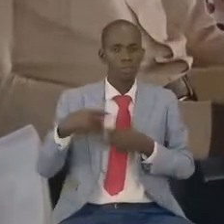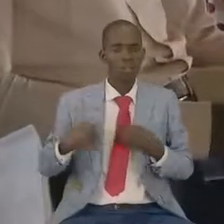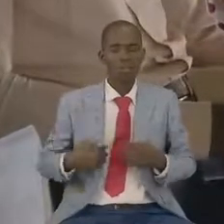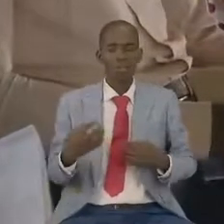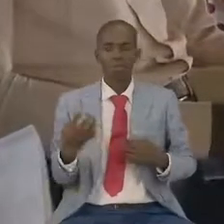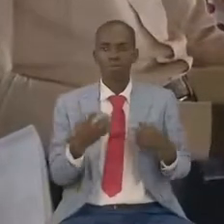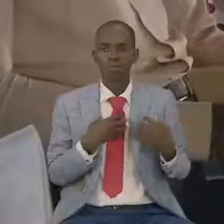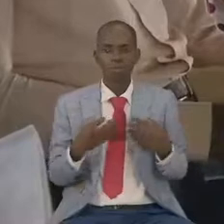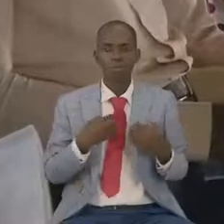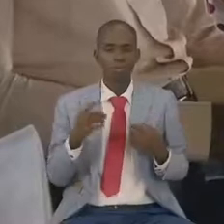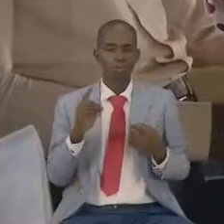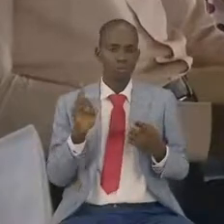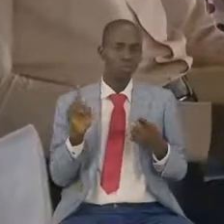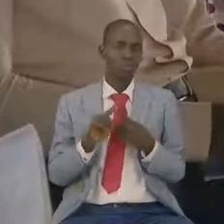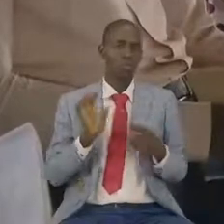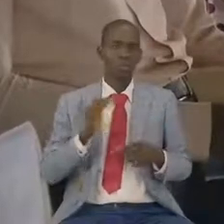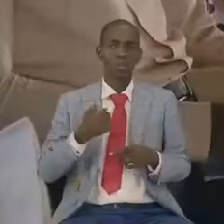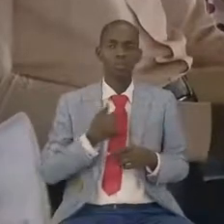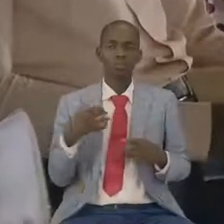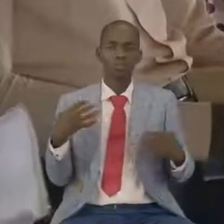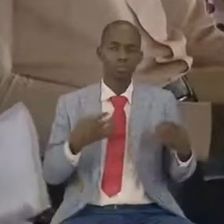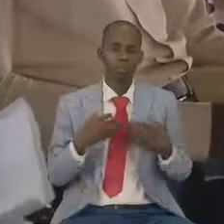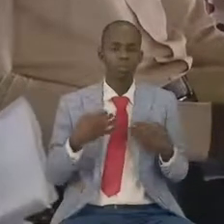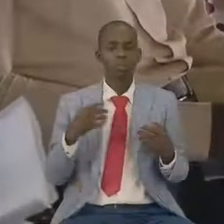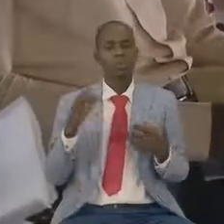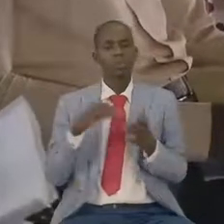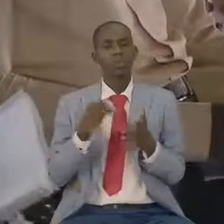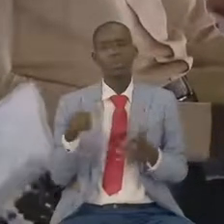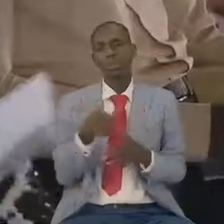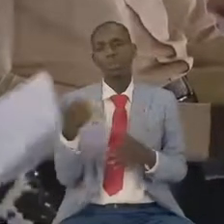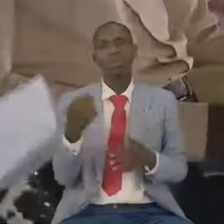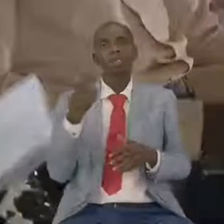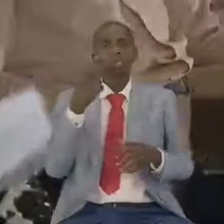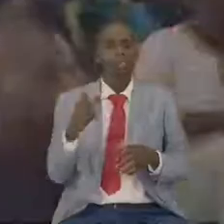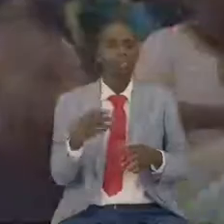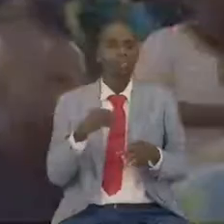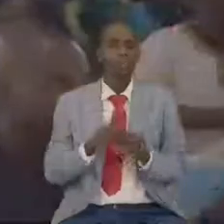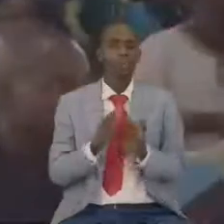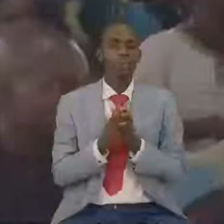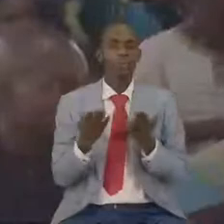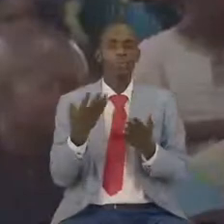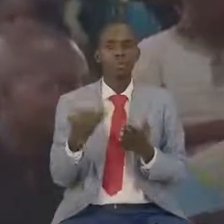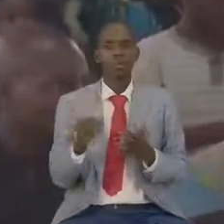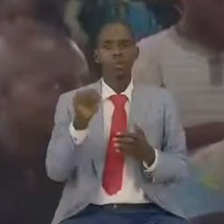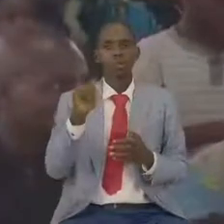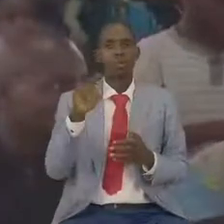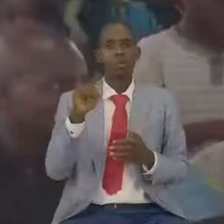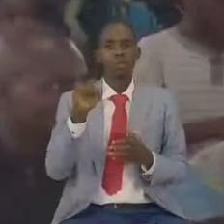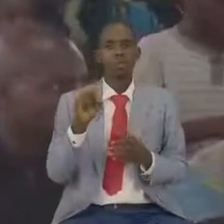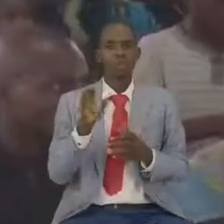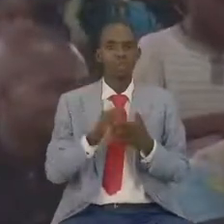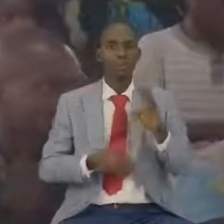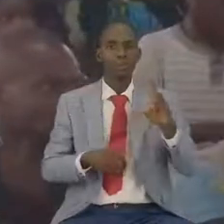aux plaintes, que devons-nous faire? Voyons l'exemple en Actes des Apôtres 16. Actes